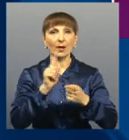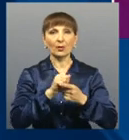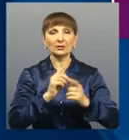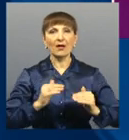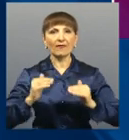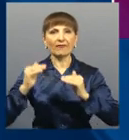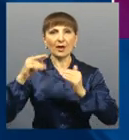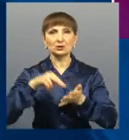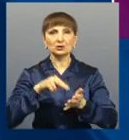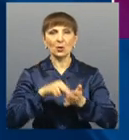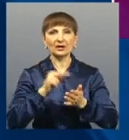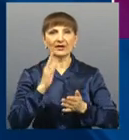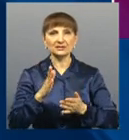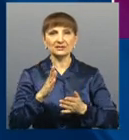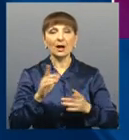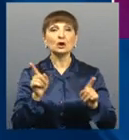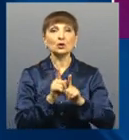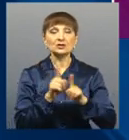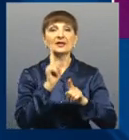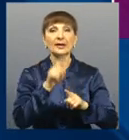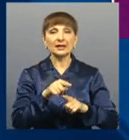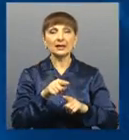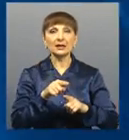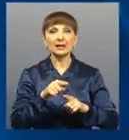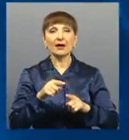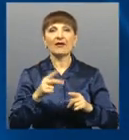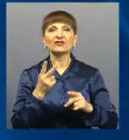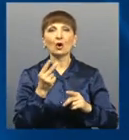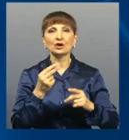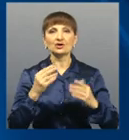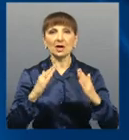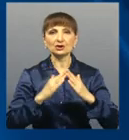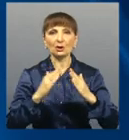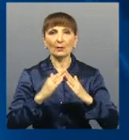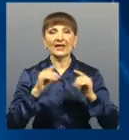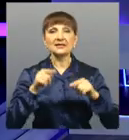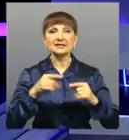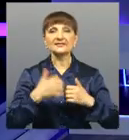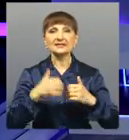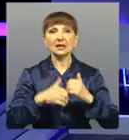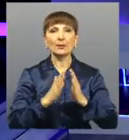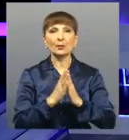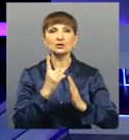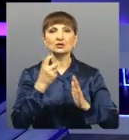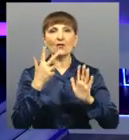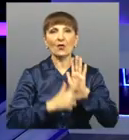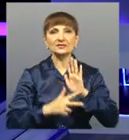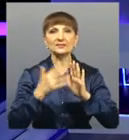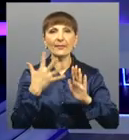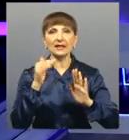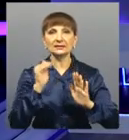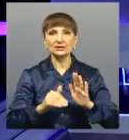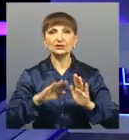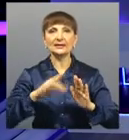поползли вверх. Почти то же самое наблюдается на рынке вторичного жилья. Здесь в среднем просят 185